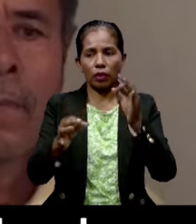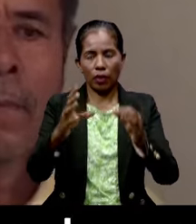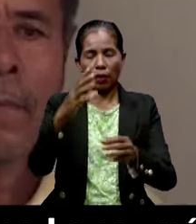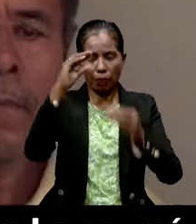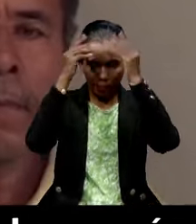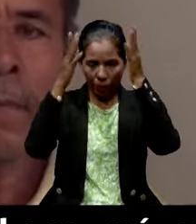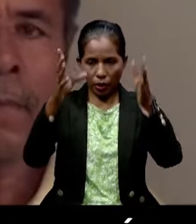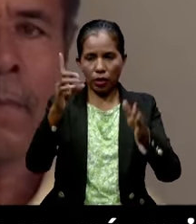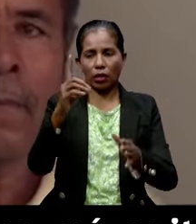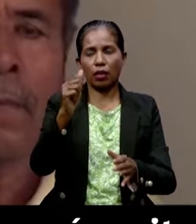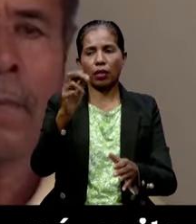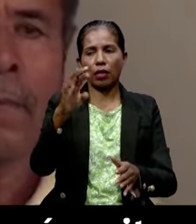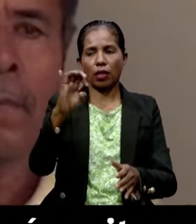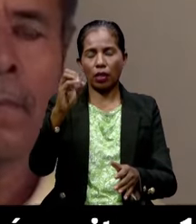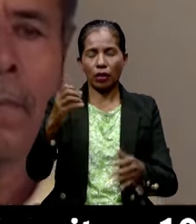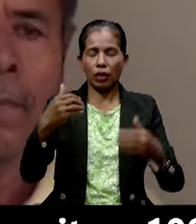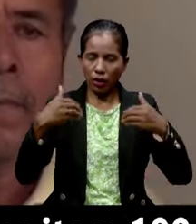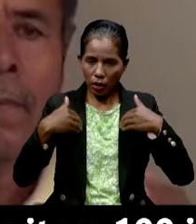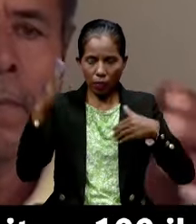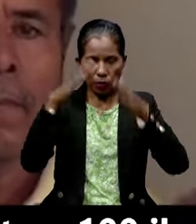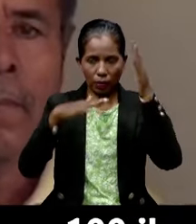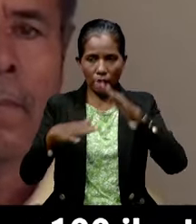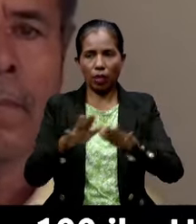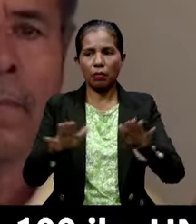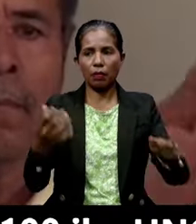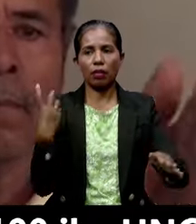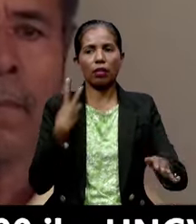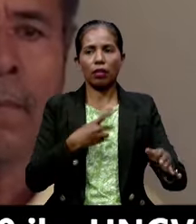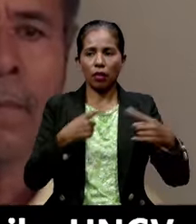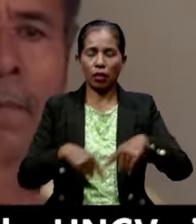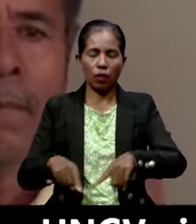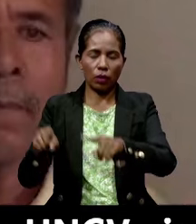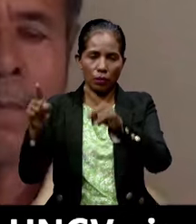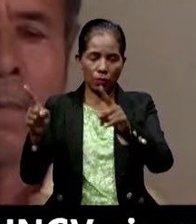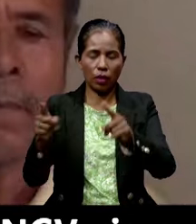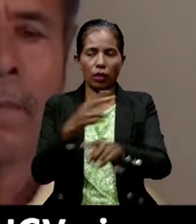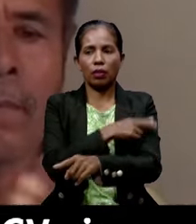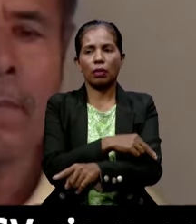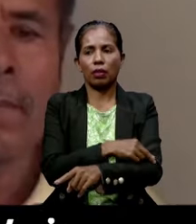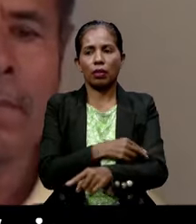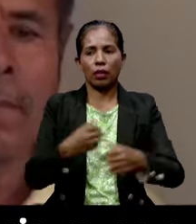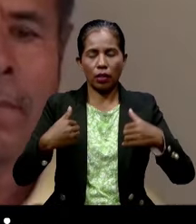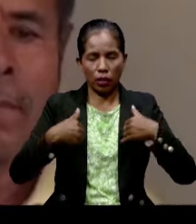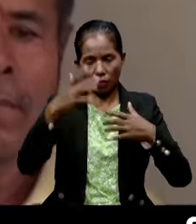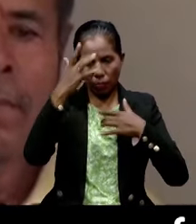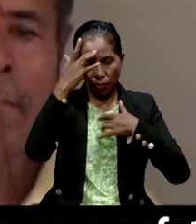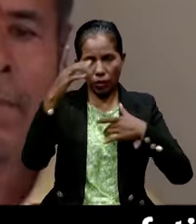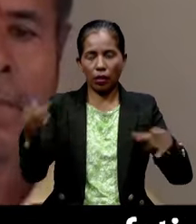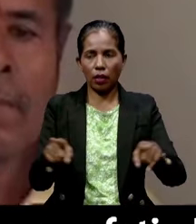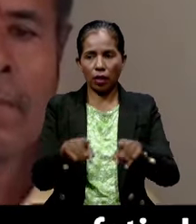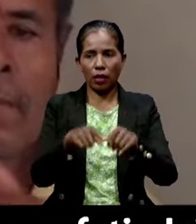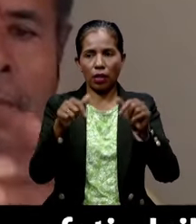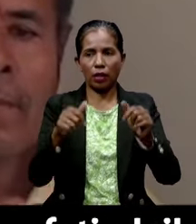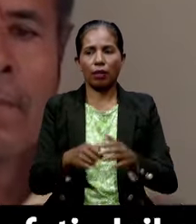ne aku tes dunia ne sana nanti labarik ni kita loriba fixum ketarba moras rumah yalara maka ne sana ega